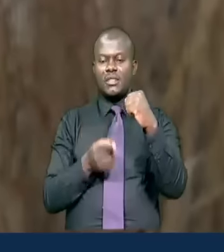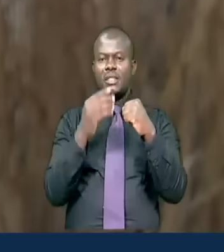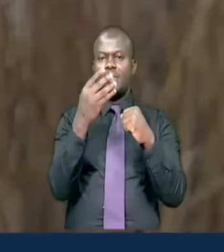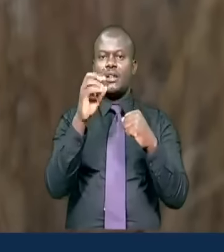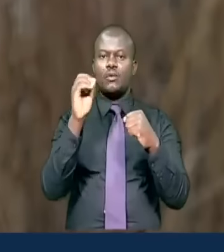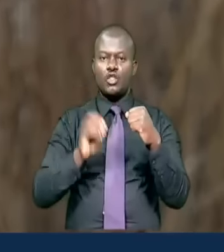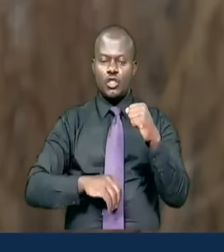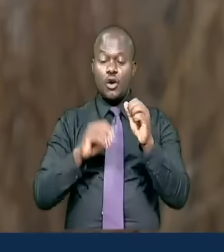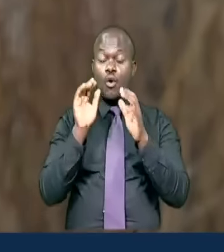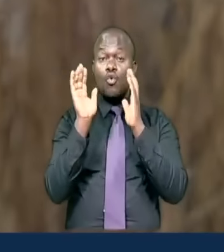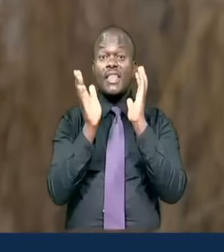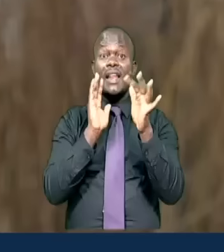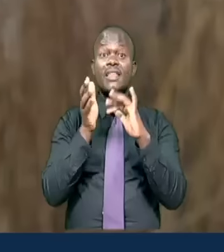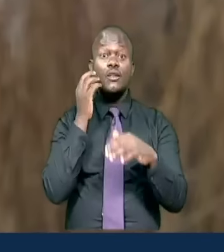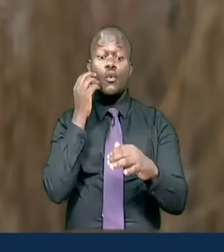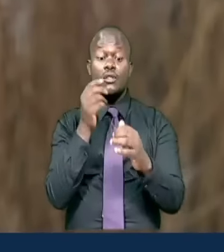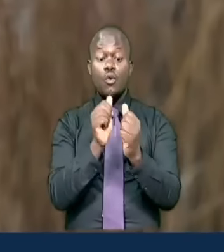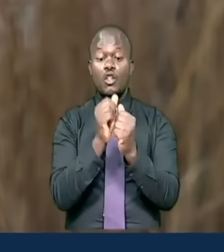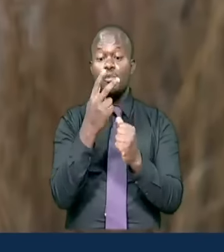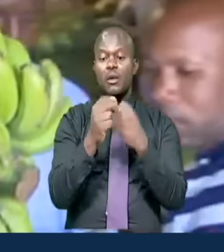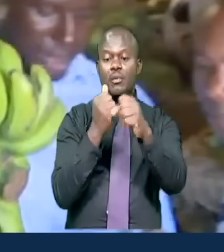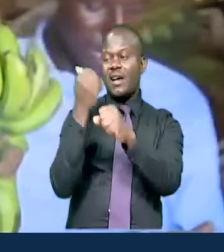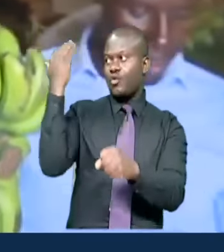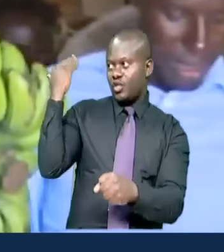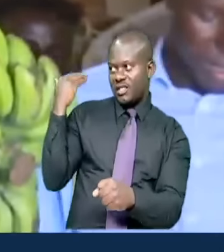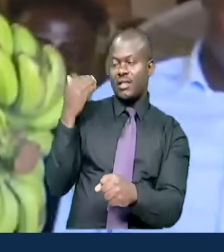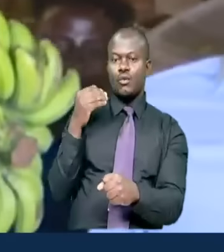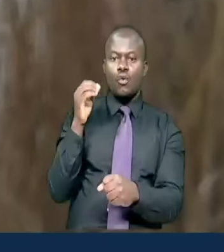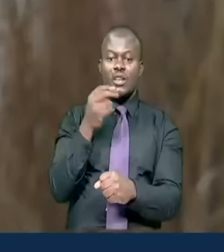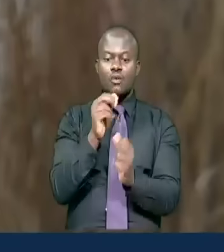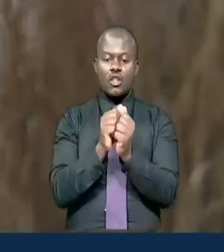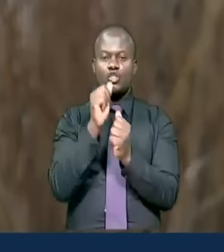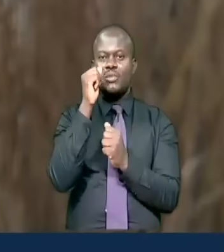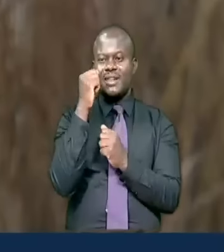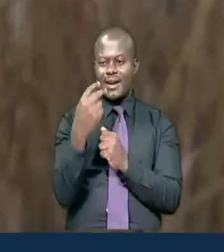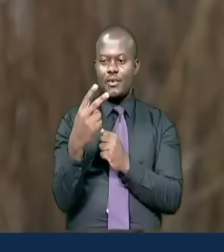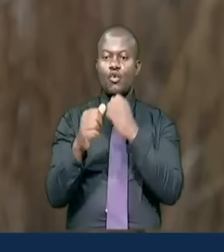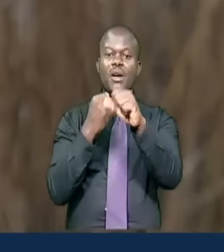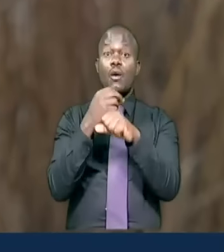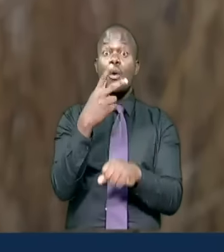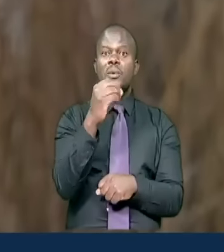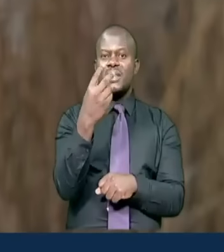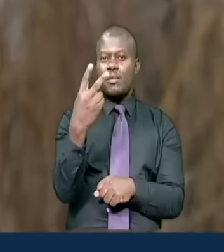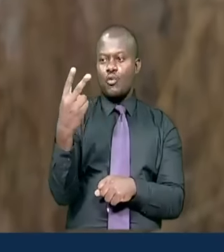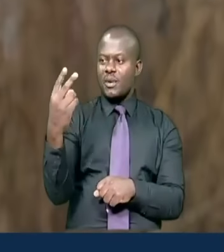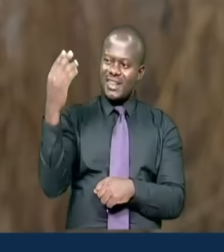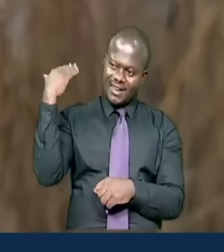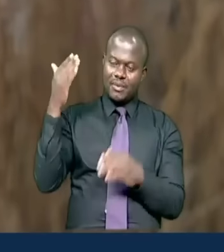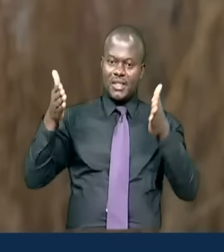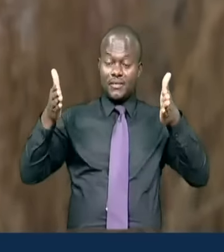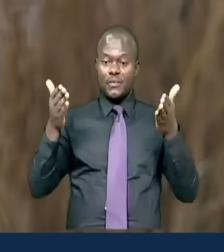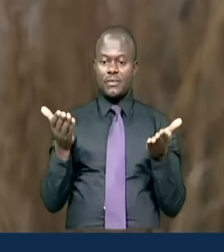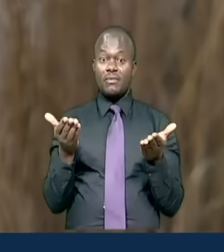9.1%. Ugeranyije ukwezi kwa 12 umwaka ushize n'ukwezi kwa 12 umwaka wa 2022 ibiciro by'ibintu bitarimo